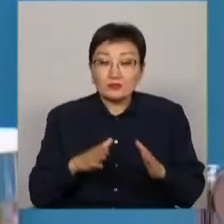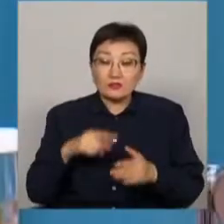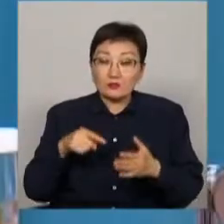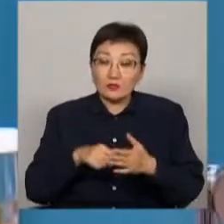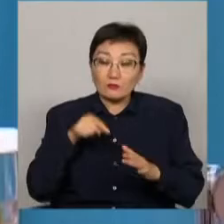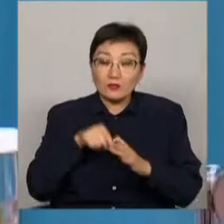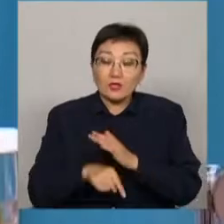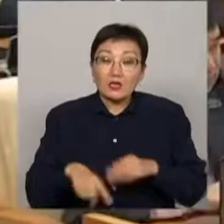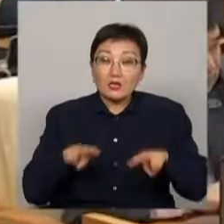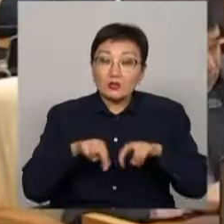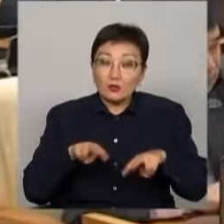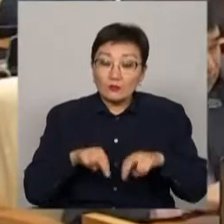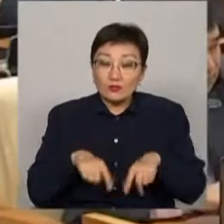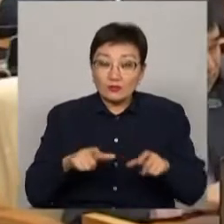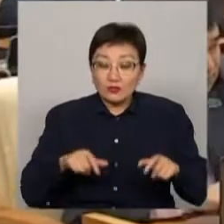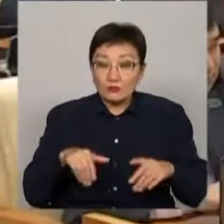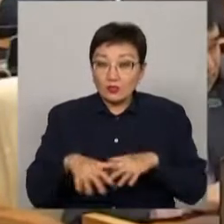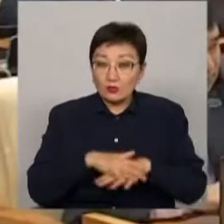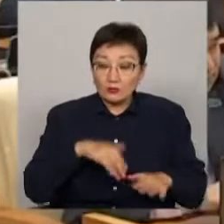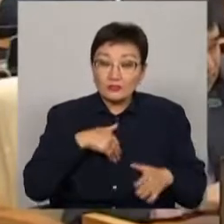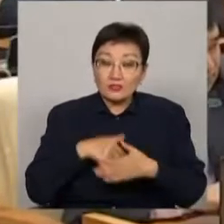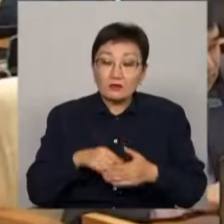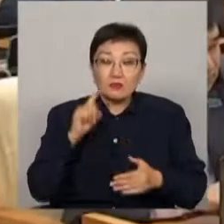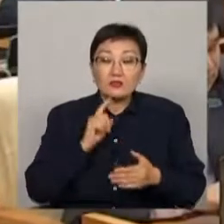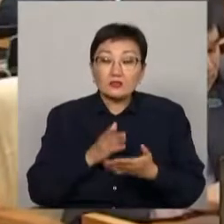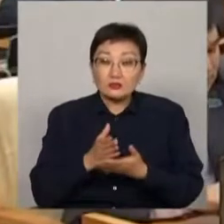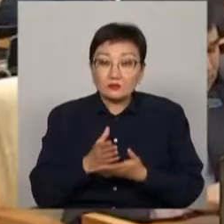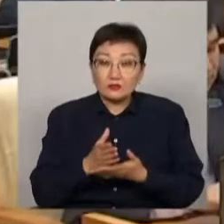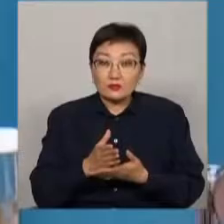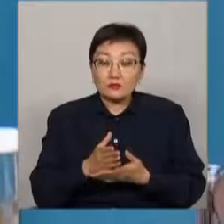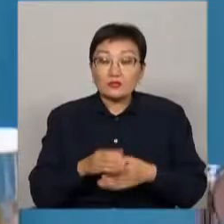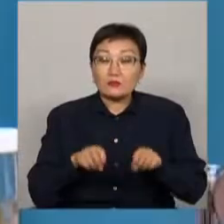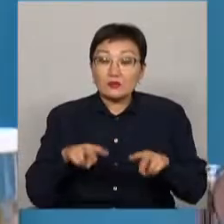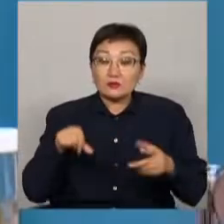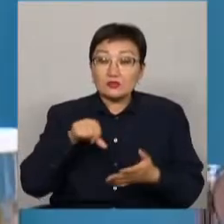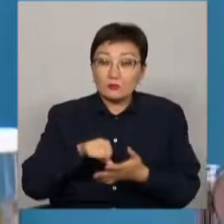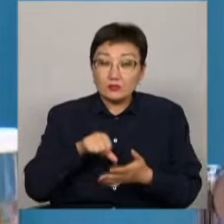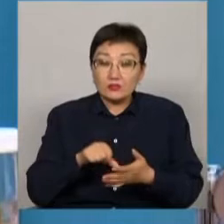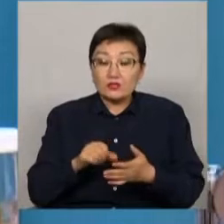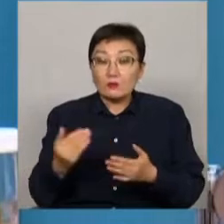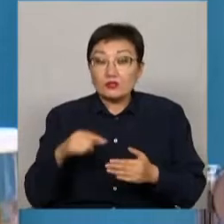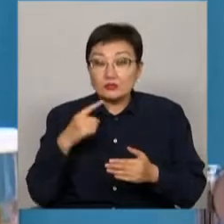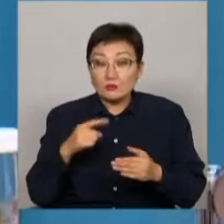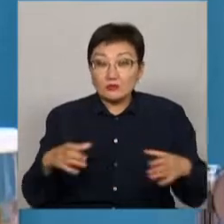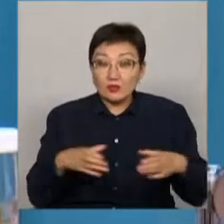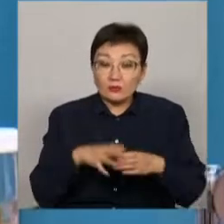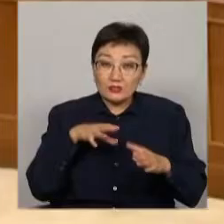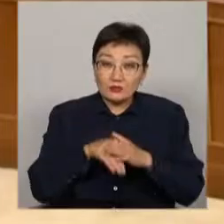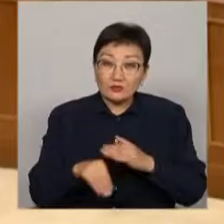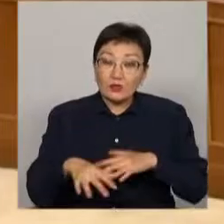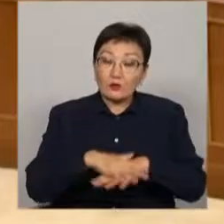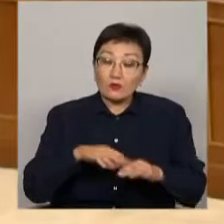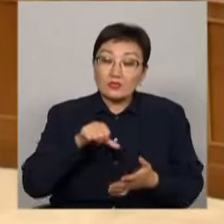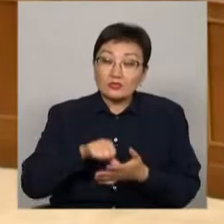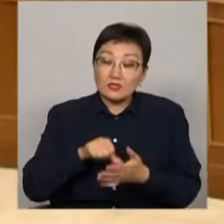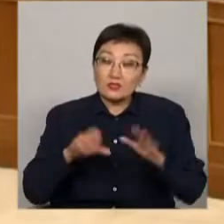айналысып жүрген азаматтар, қоғам белсенділері, саясаттанушылар мүше бола алады. Депутат Ерлан Сайыровтың сөзінше, палата аясында қоғам өкілдері